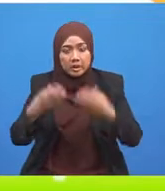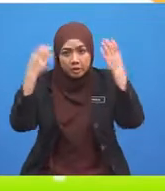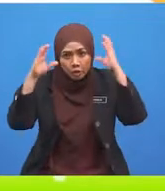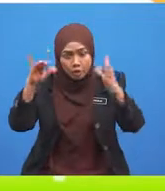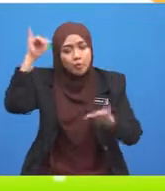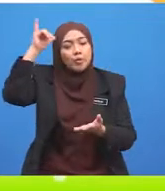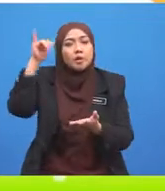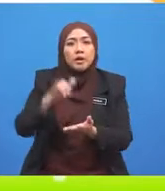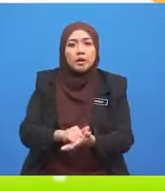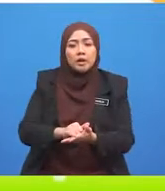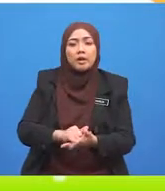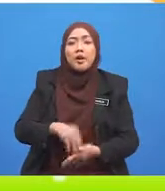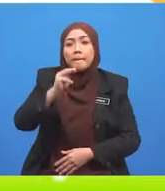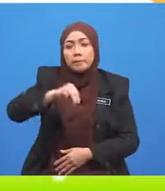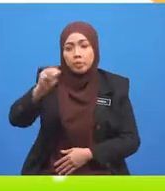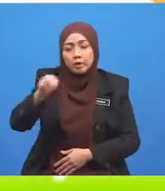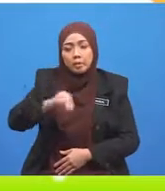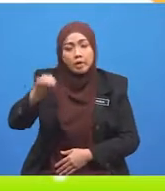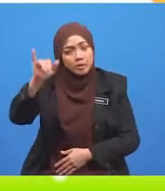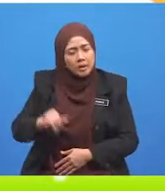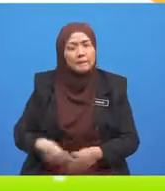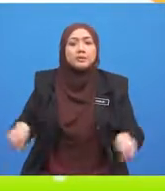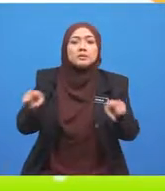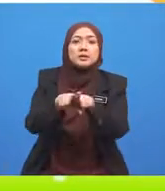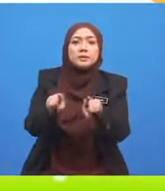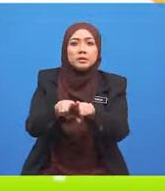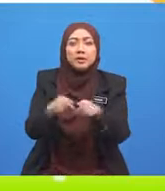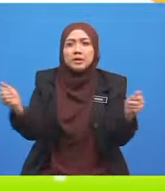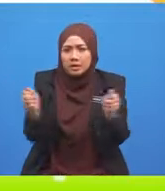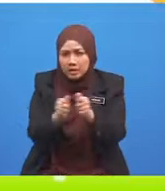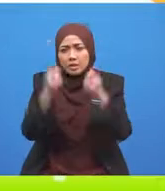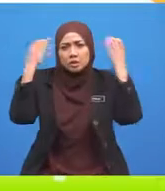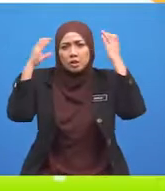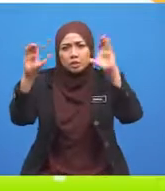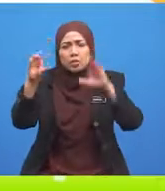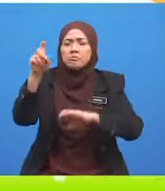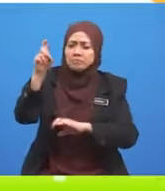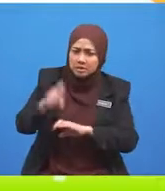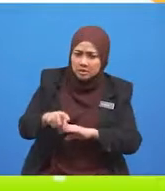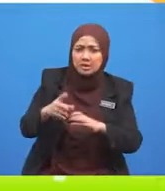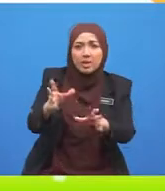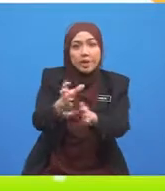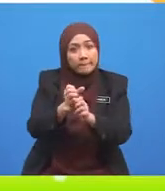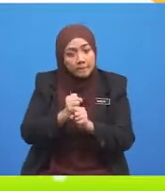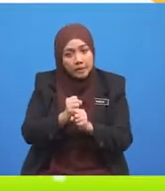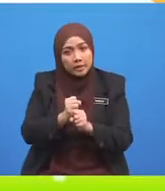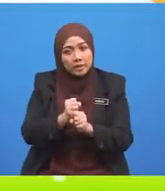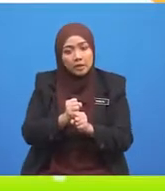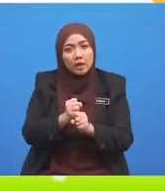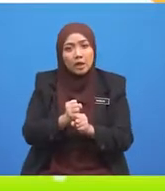cikgu pasti mendapat sejumlah wang saku untuk dijadikan wang belanja di